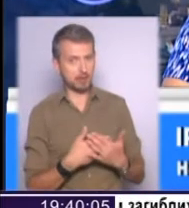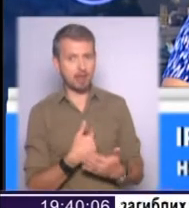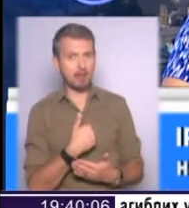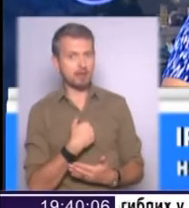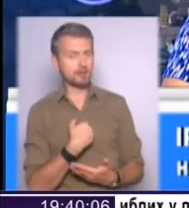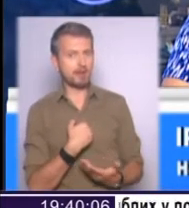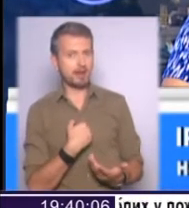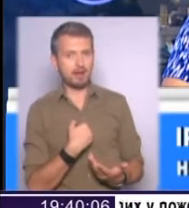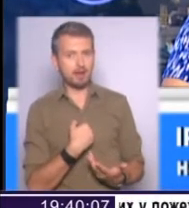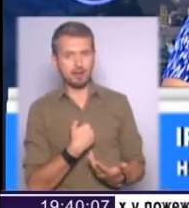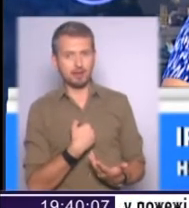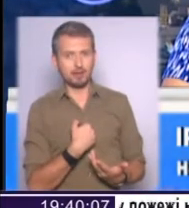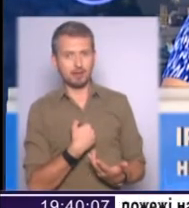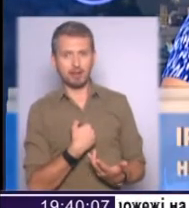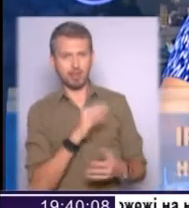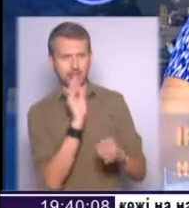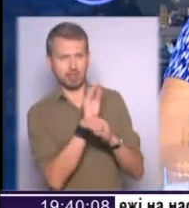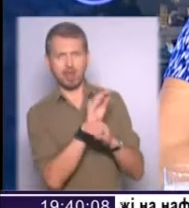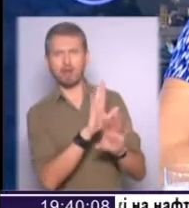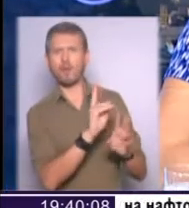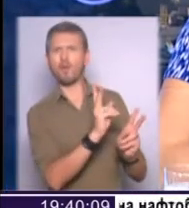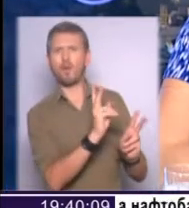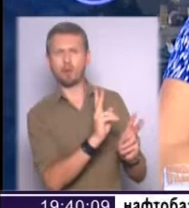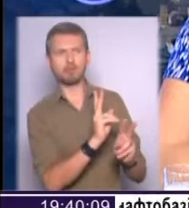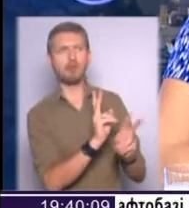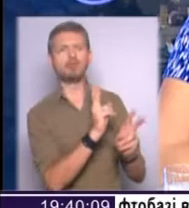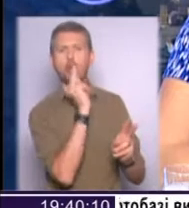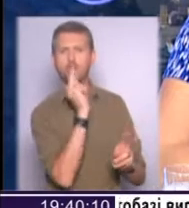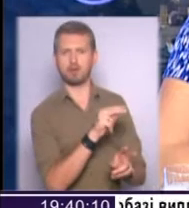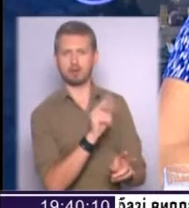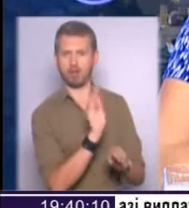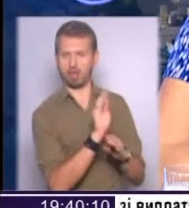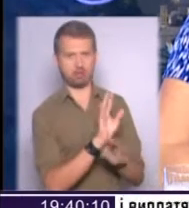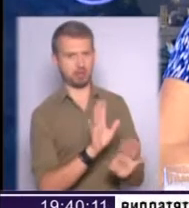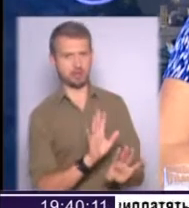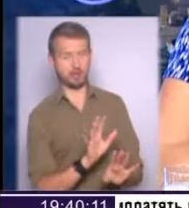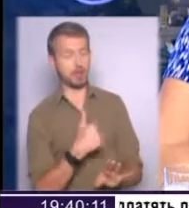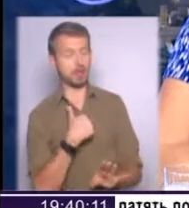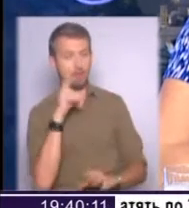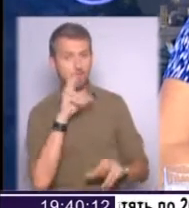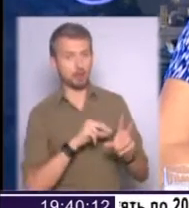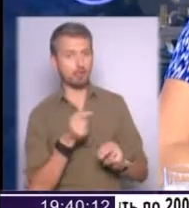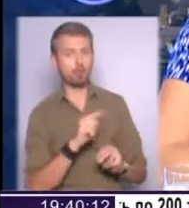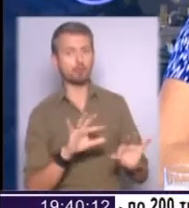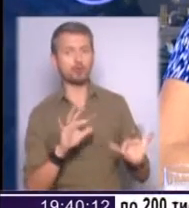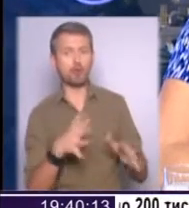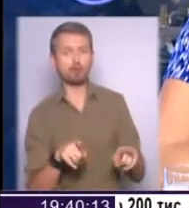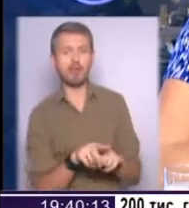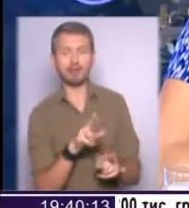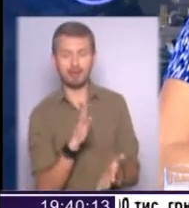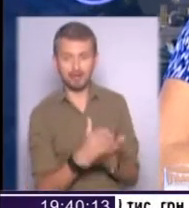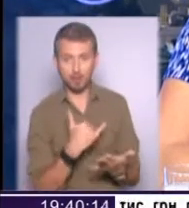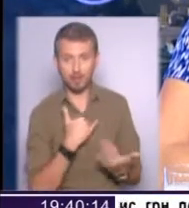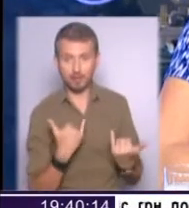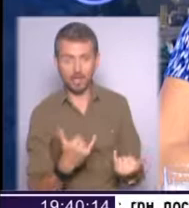схильна кивати на когось, що це хтось винен. Угу. Я вважаю, що в тому, що сталося так, як є у нас зараз,